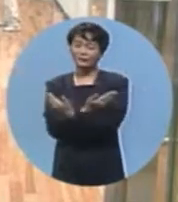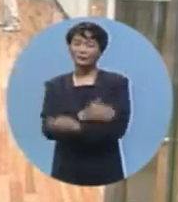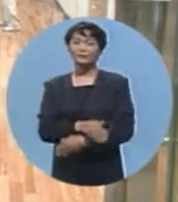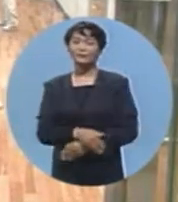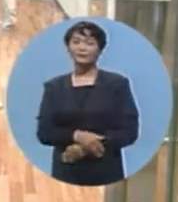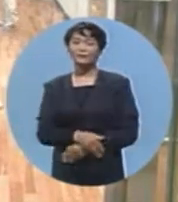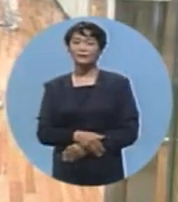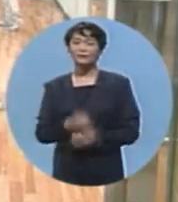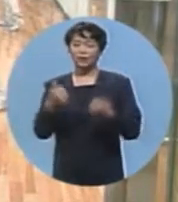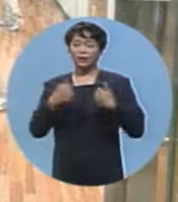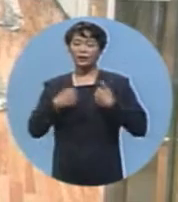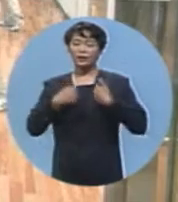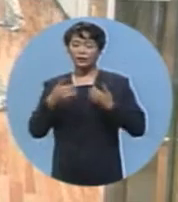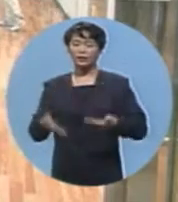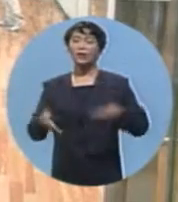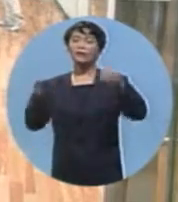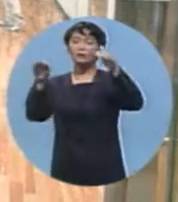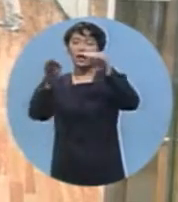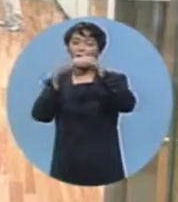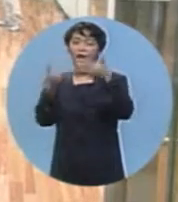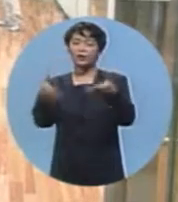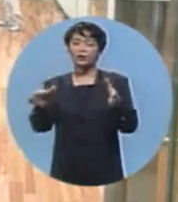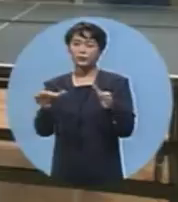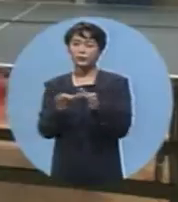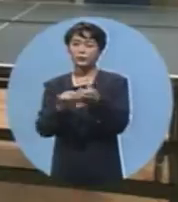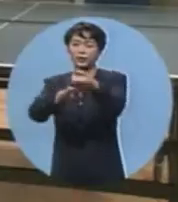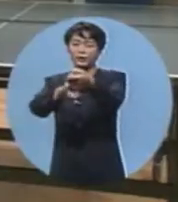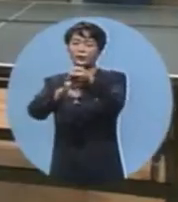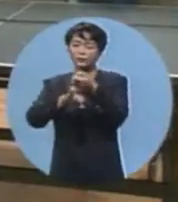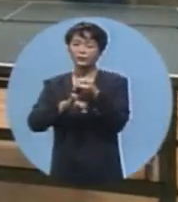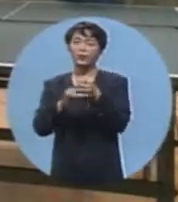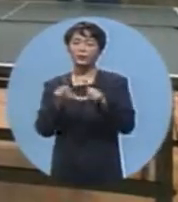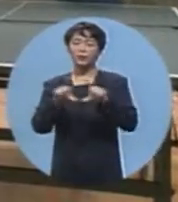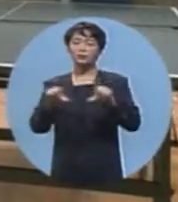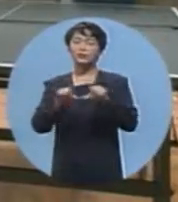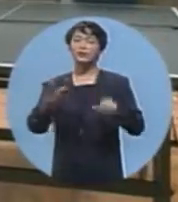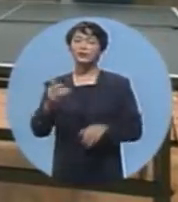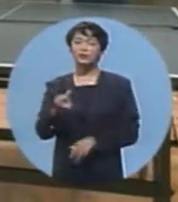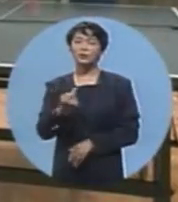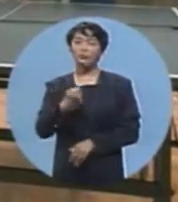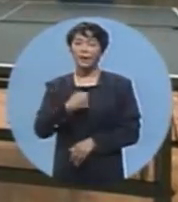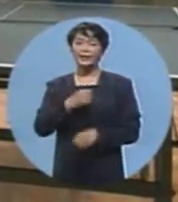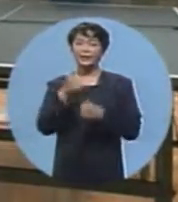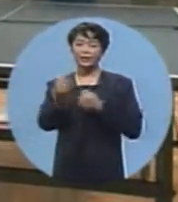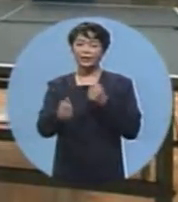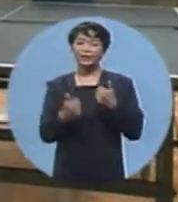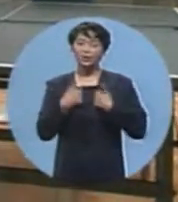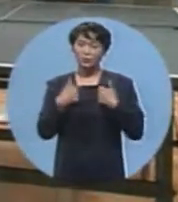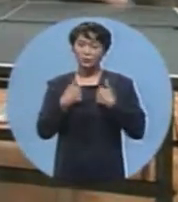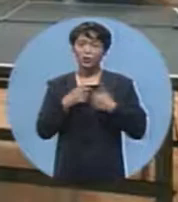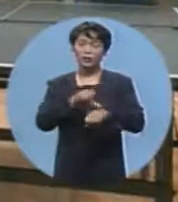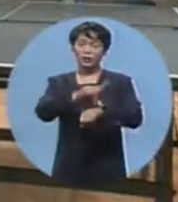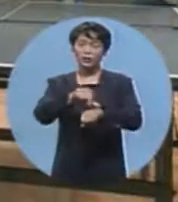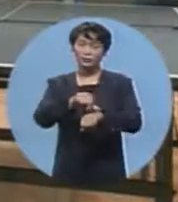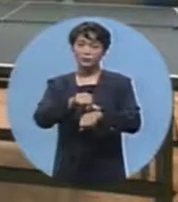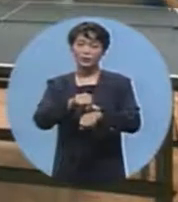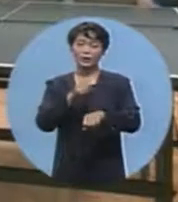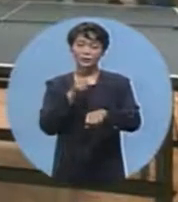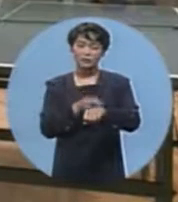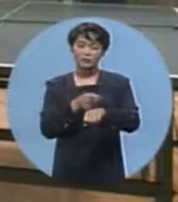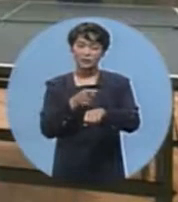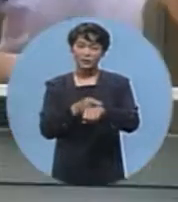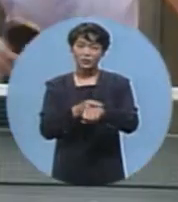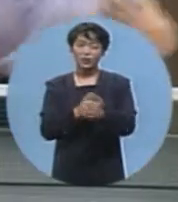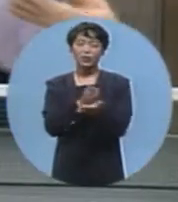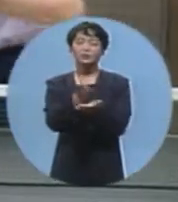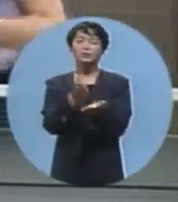ではグループなどが予約を取るのが普通ですが、マイスポーツタイムでは時間と種目が決まっていて、そこへ行けば一